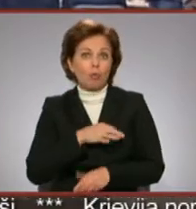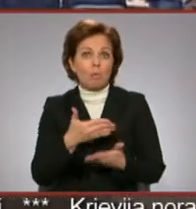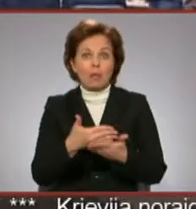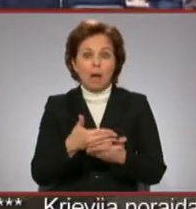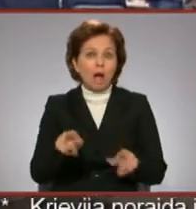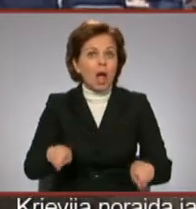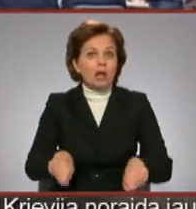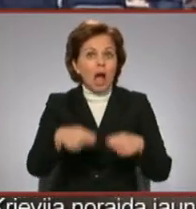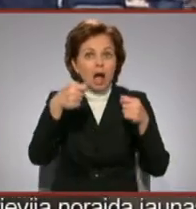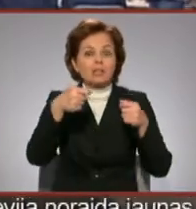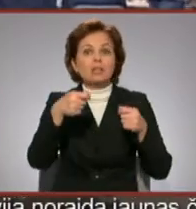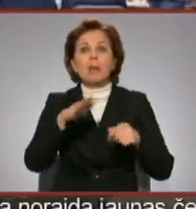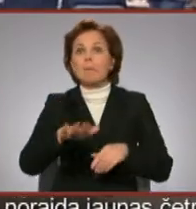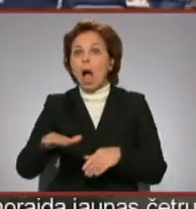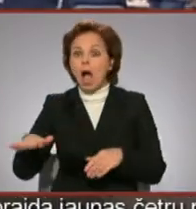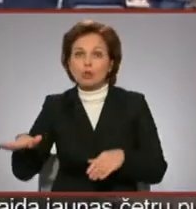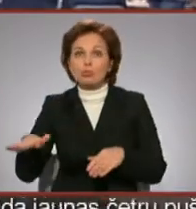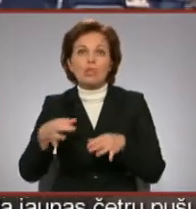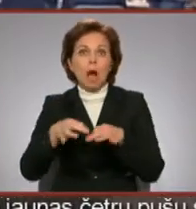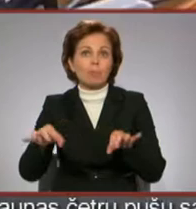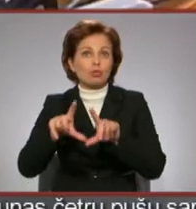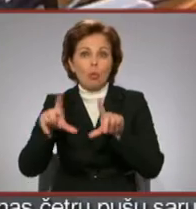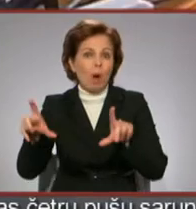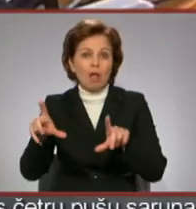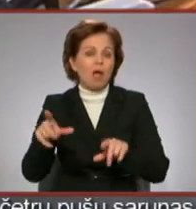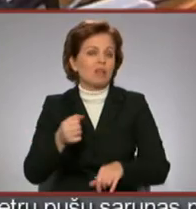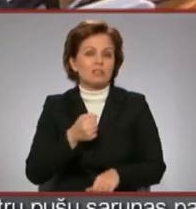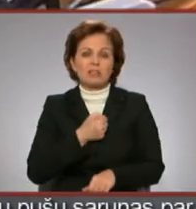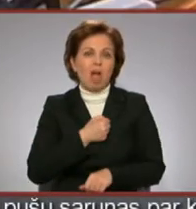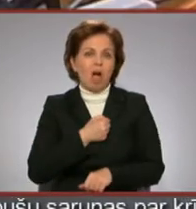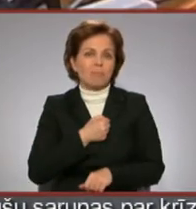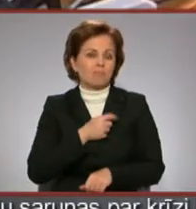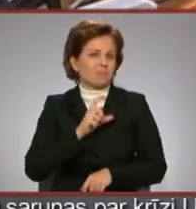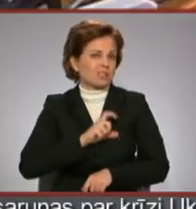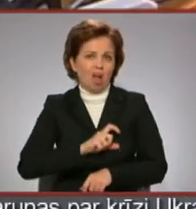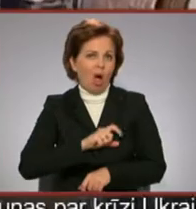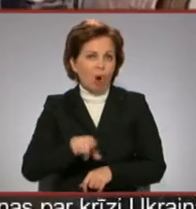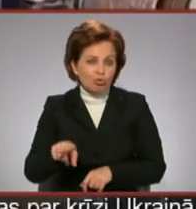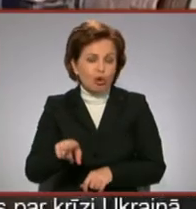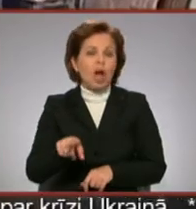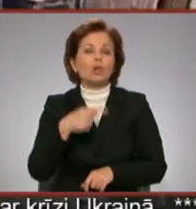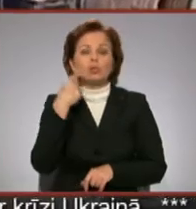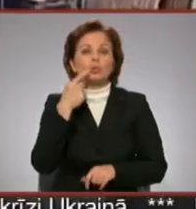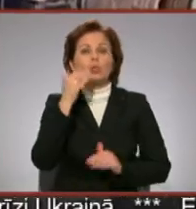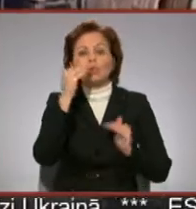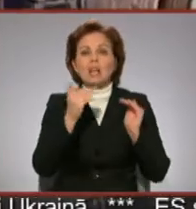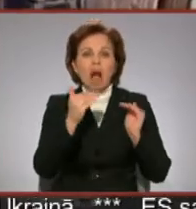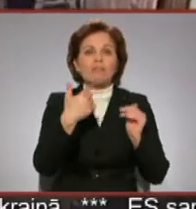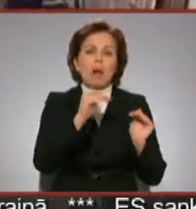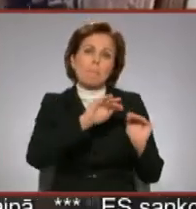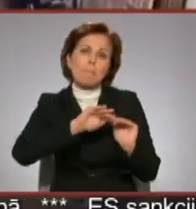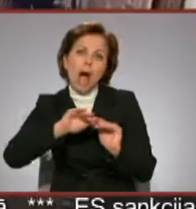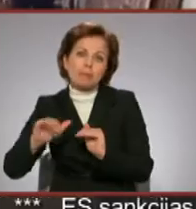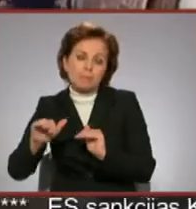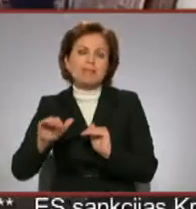bērnu un jāpalaiž skolā, nu ziniet, neapskaužu. Šodien stundu grafiks pārbīdīts tā, lai bērni neciestu, bet